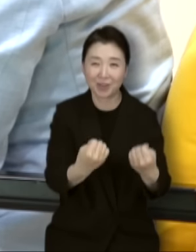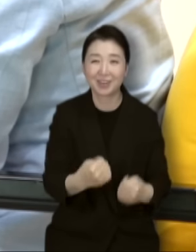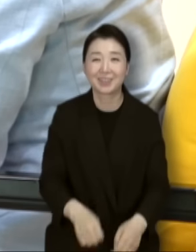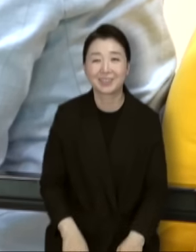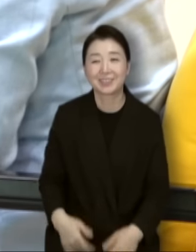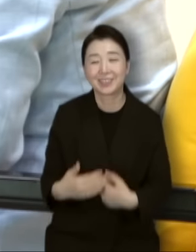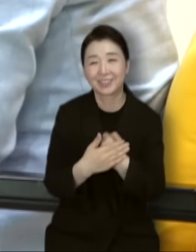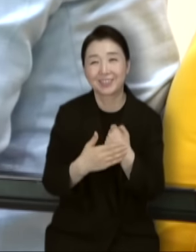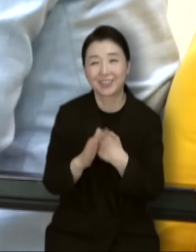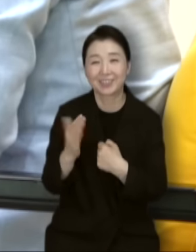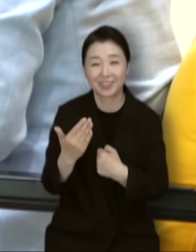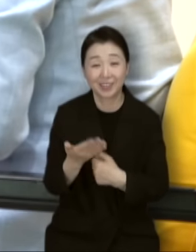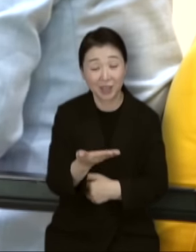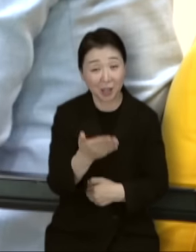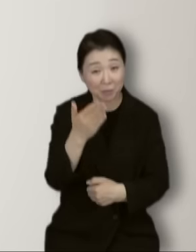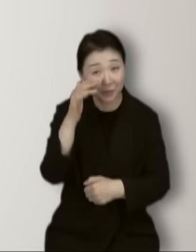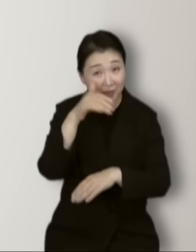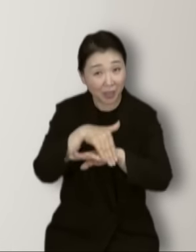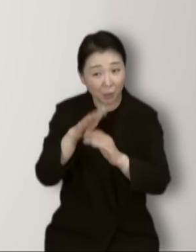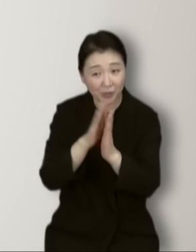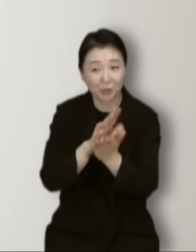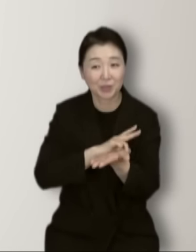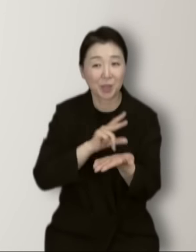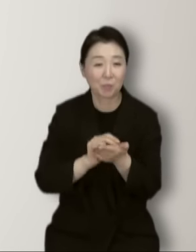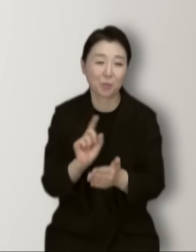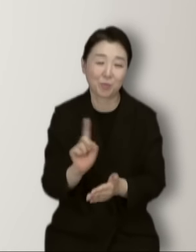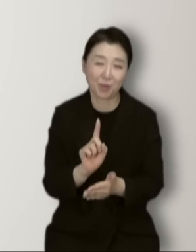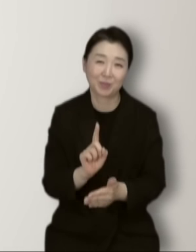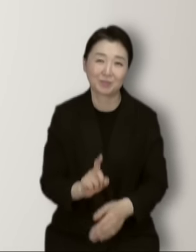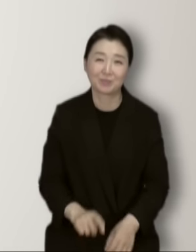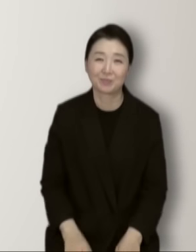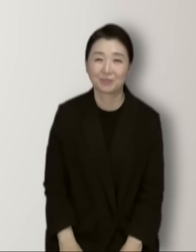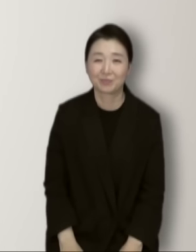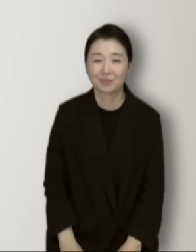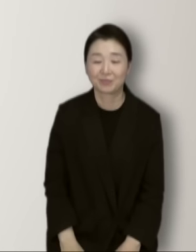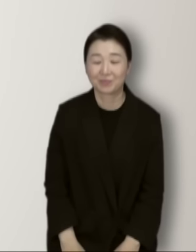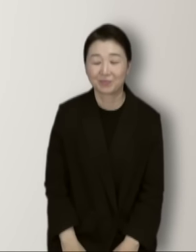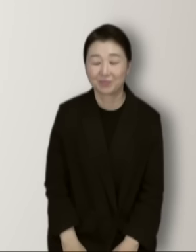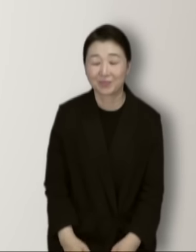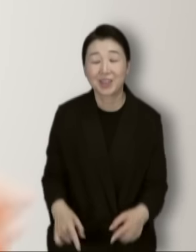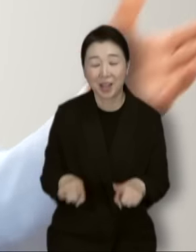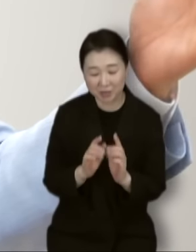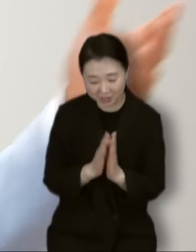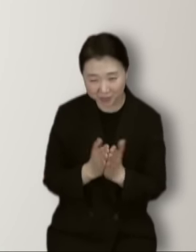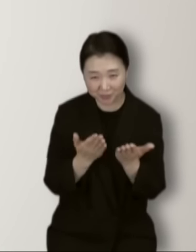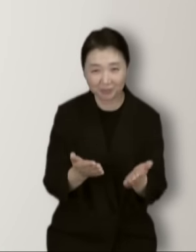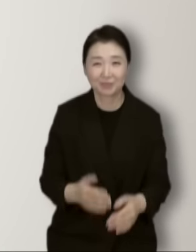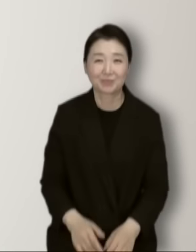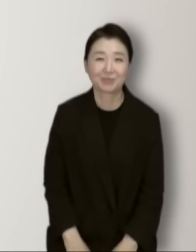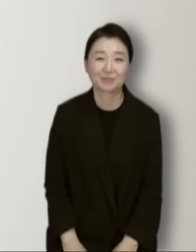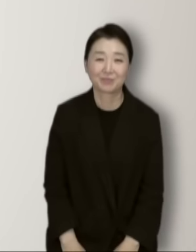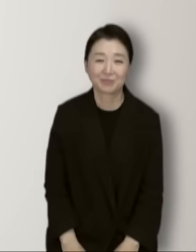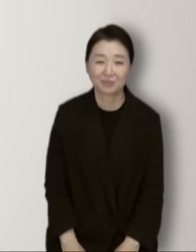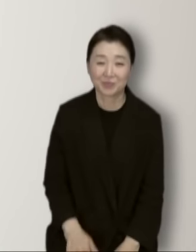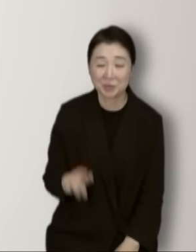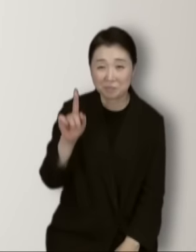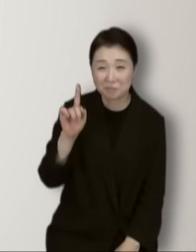듣는 거 같아요 은혜의 시간입니다 집사님 앞으로 계획과 또 기도 제목 있으면 함께 나눠 주십시오 저희 모두가 열심히